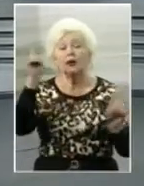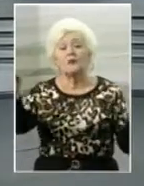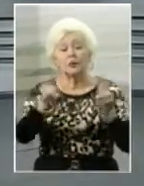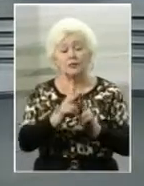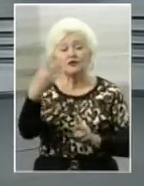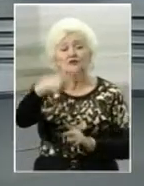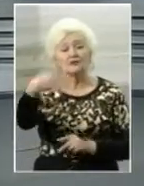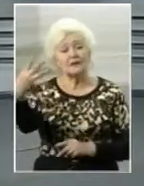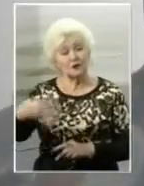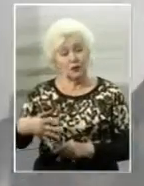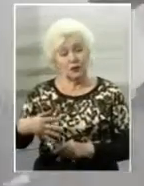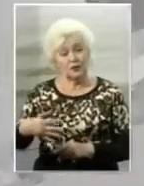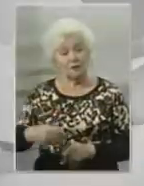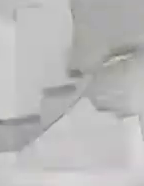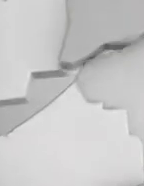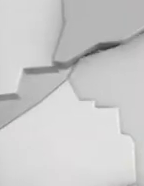о 20:40.